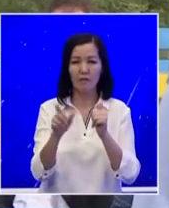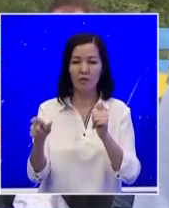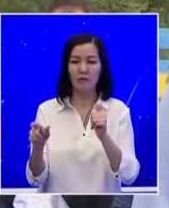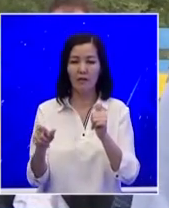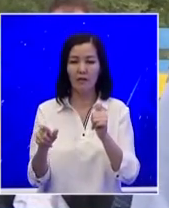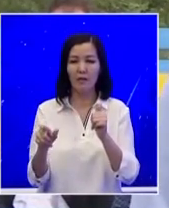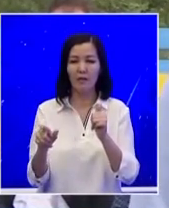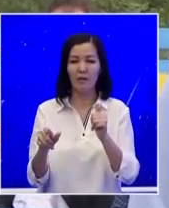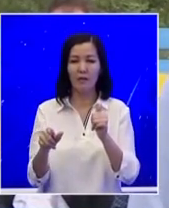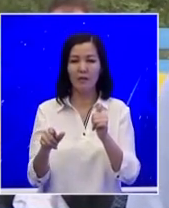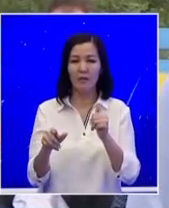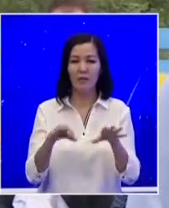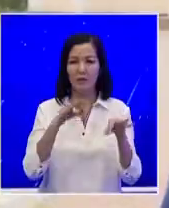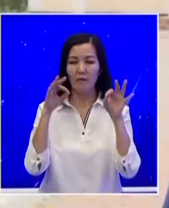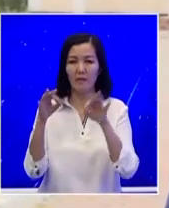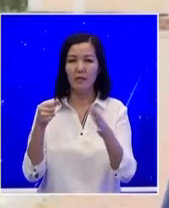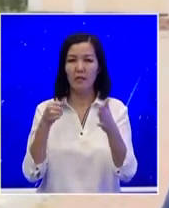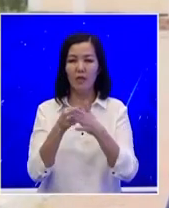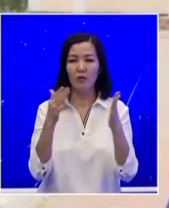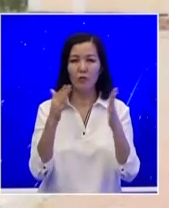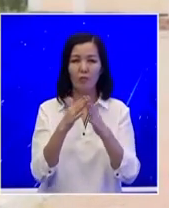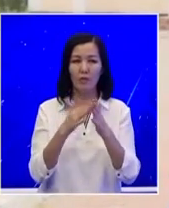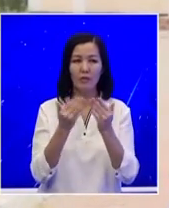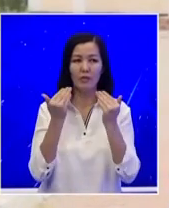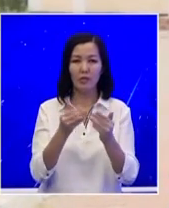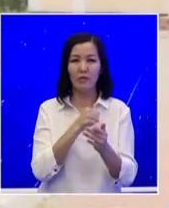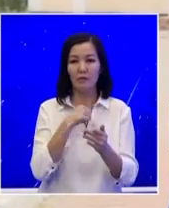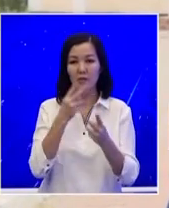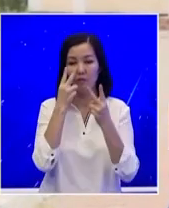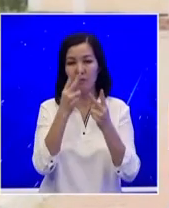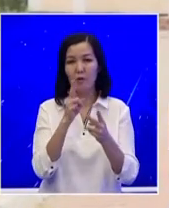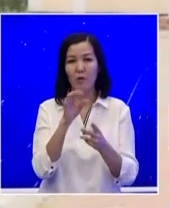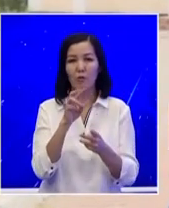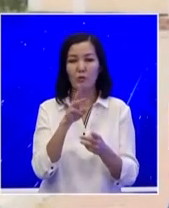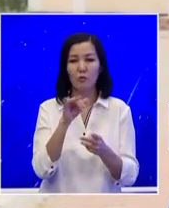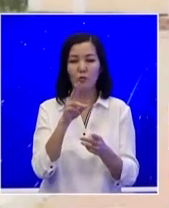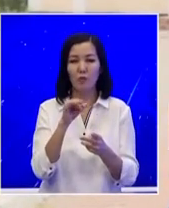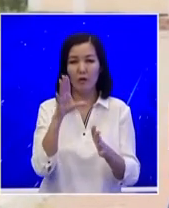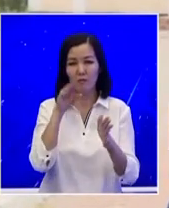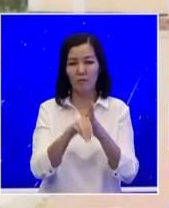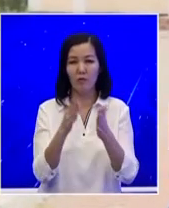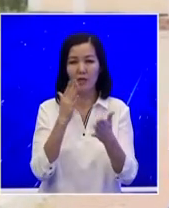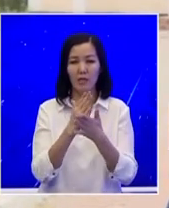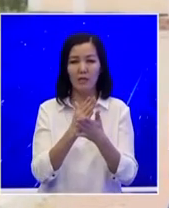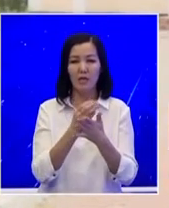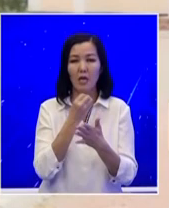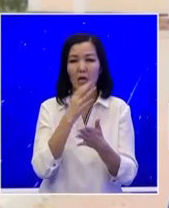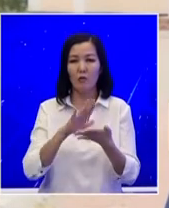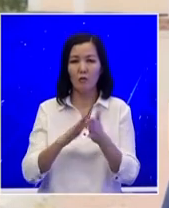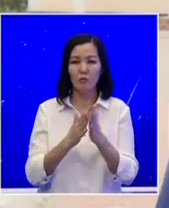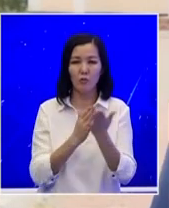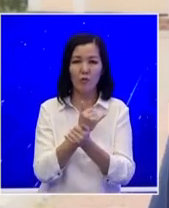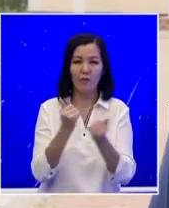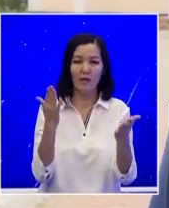людей будут довозить до дома. Сами объект сейчас мы посмотрели, вот Куншвак, мы там разместили, хорошие условия